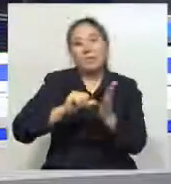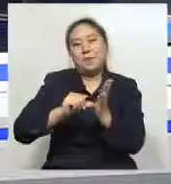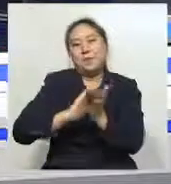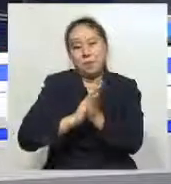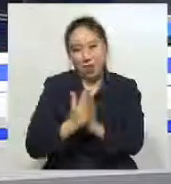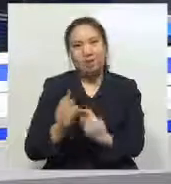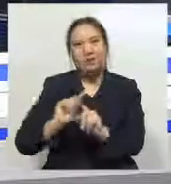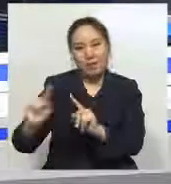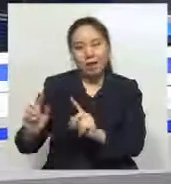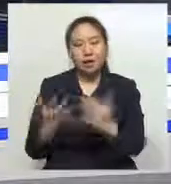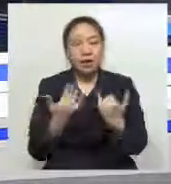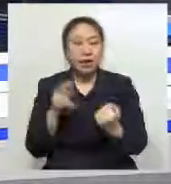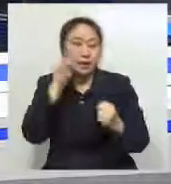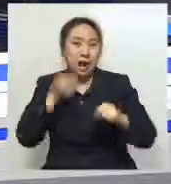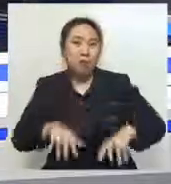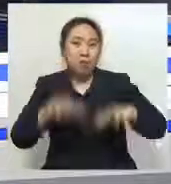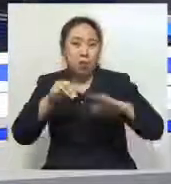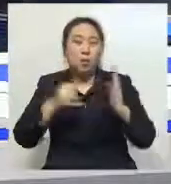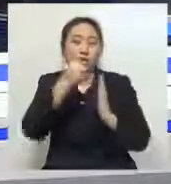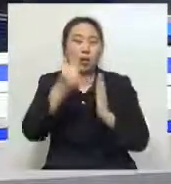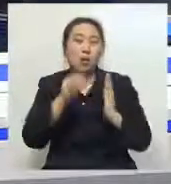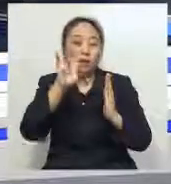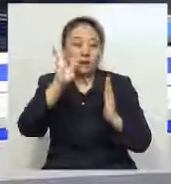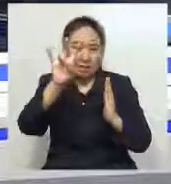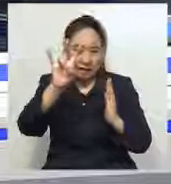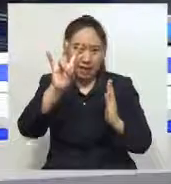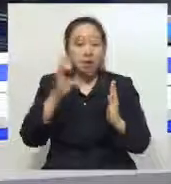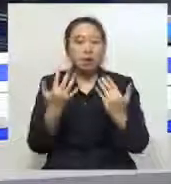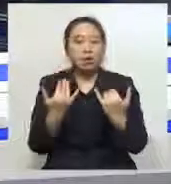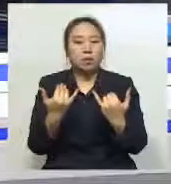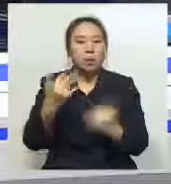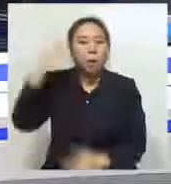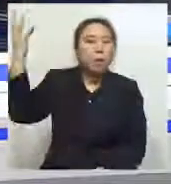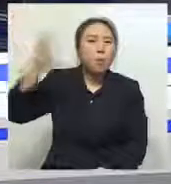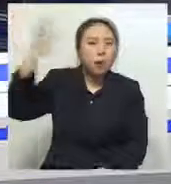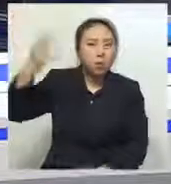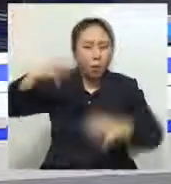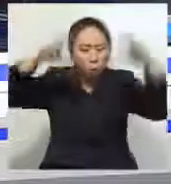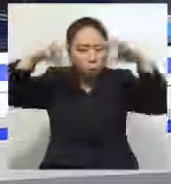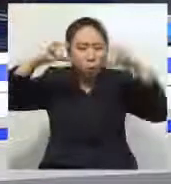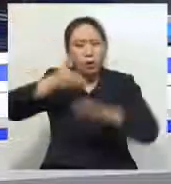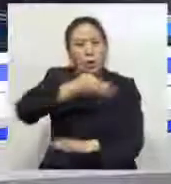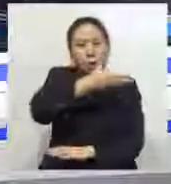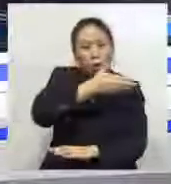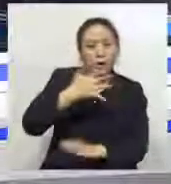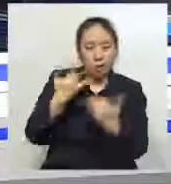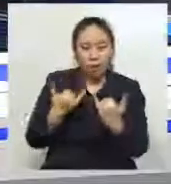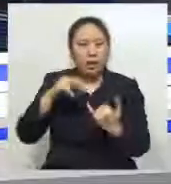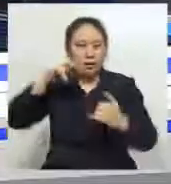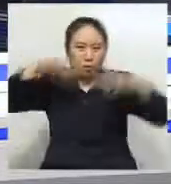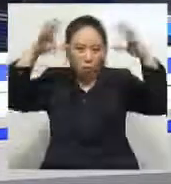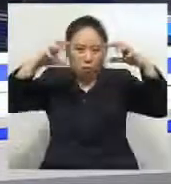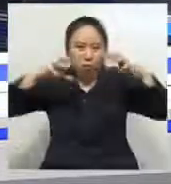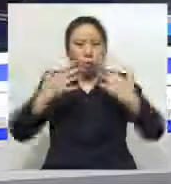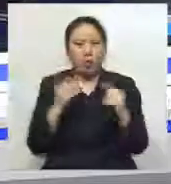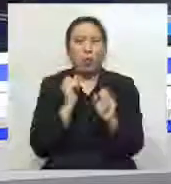สถานการณ์ในพื้นที่น้ำท่วม7จังหวัดนะคะที่ยังคงได้รับผลกระทบจากพายุแล้วก็ฝนที่ตกก่อนหน้านี ้ ก็เลยทำให้เจ้าหน้าที่อาจต้